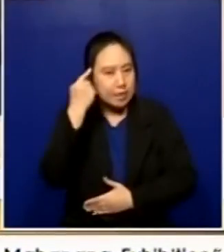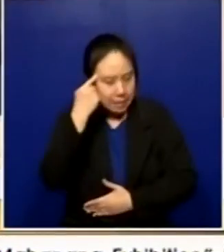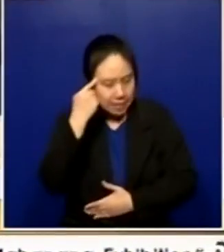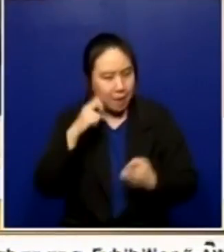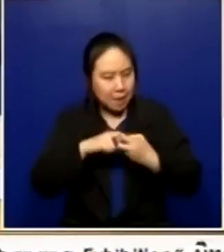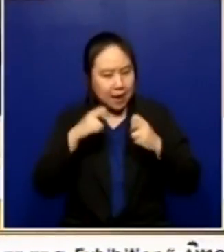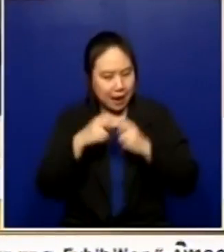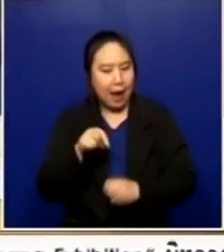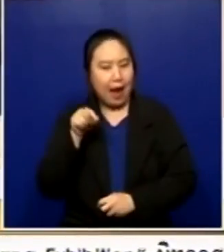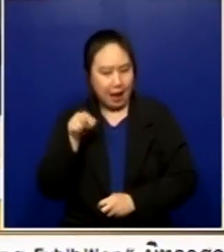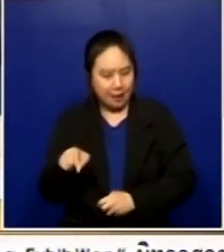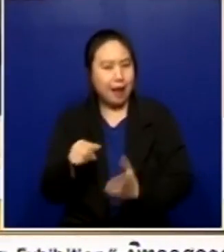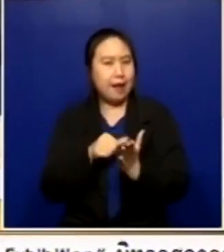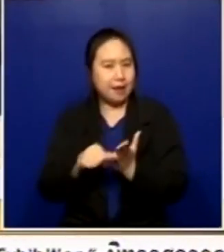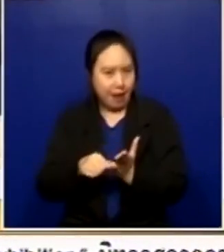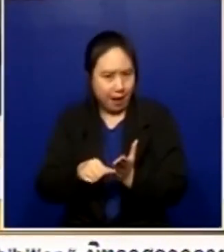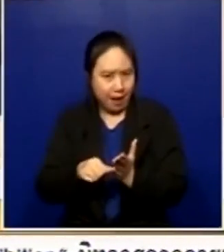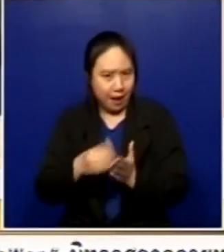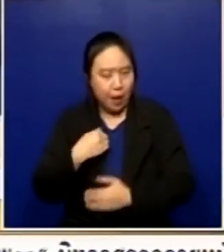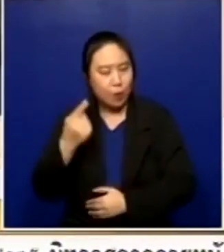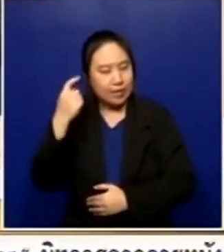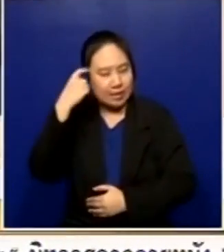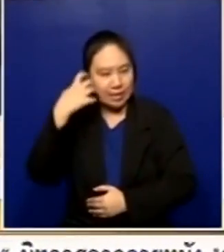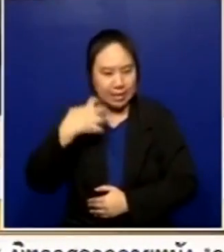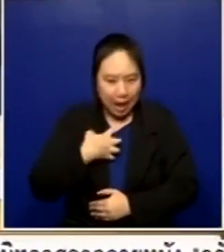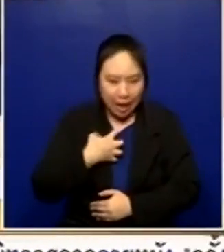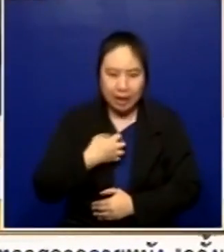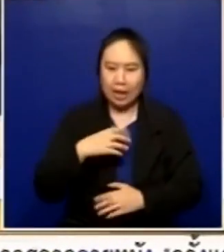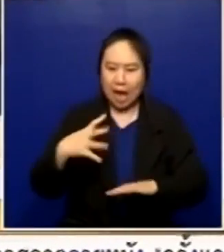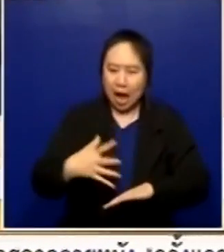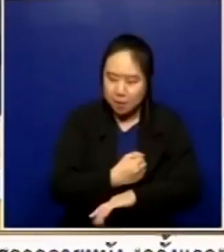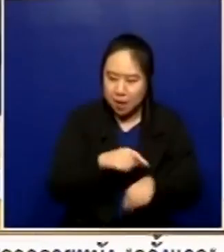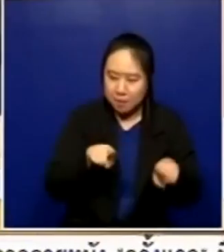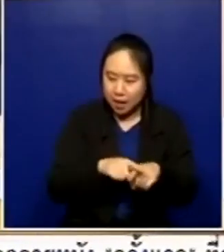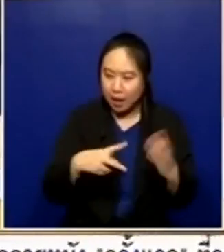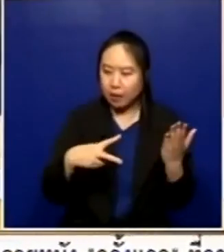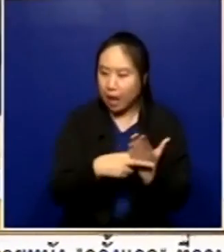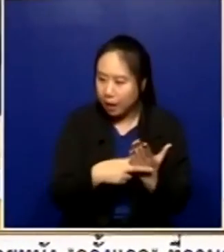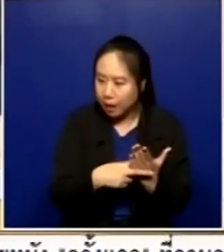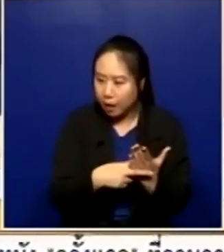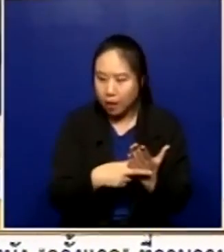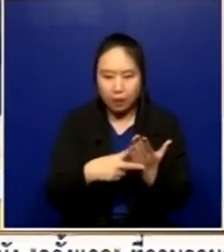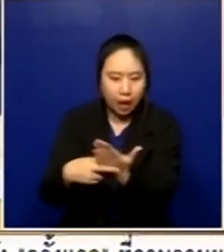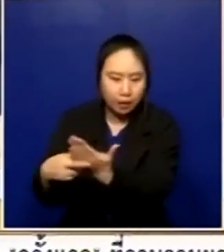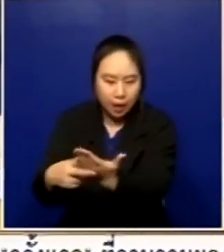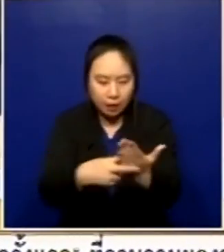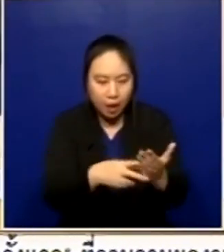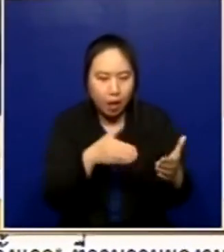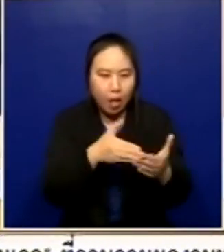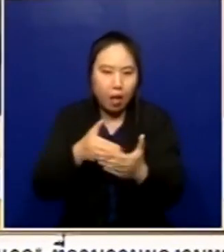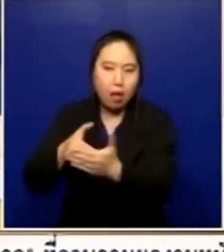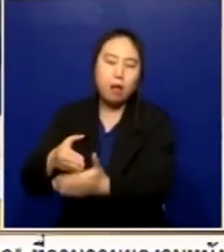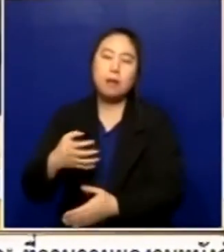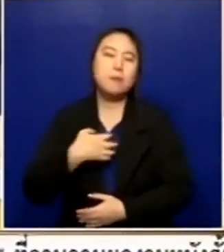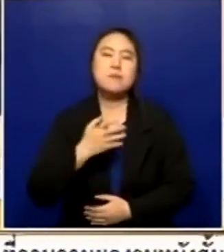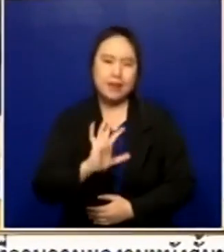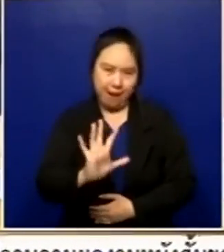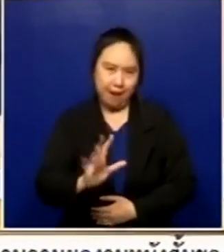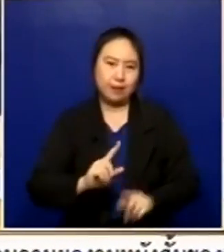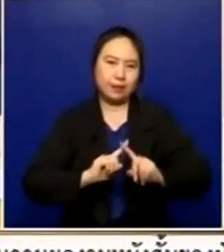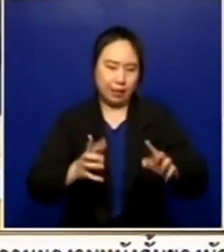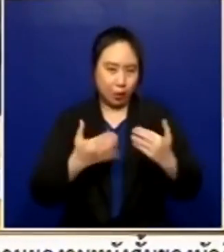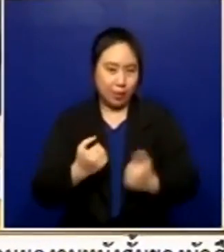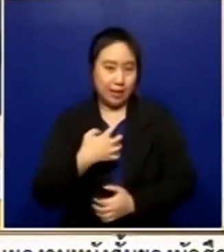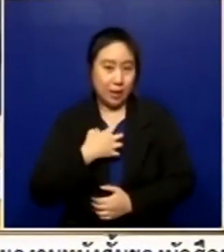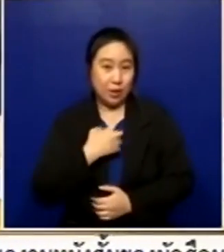นี้หน่อยเราไม่มีทางมีเจตนาที่อยากจะสร้างสุญญากาศทางการเมืองขึ้นมาทั่วประเทศไม่ต้องการมีสูญญากาศครับแต่ว่าภายใต้หลักการที่เราอยาก